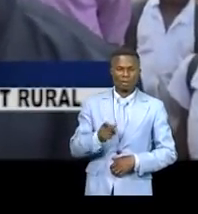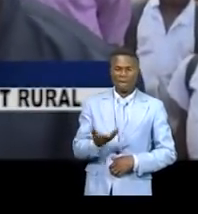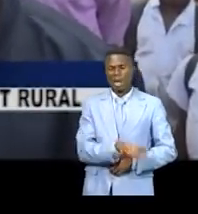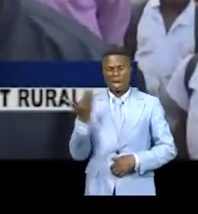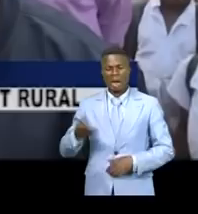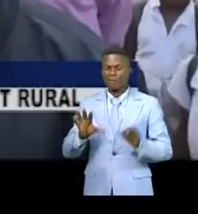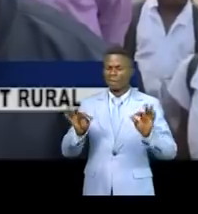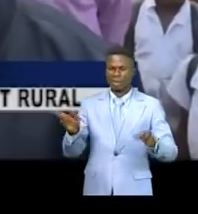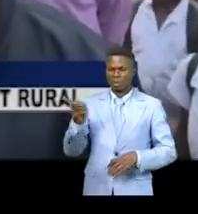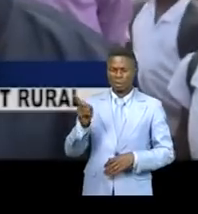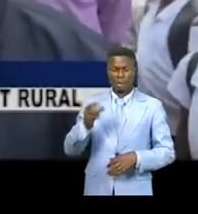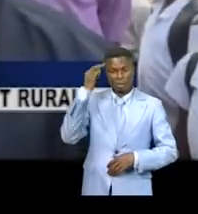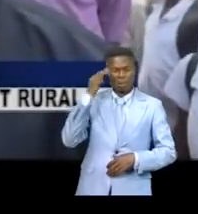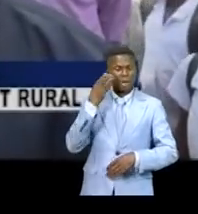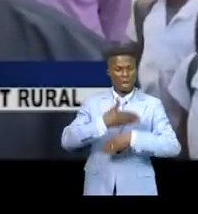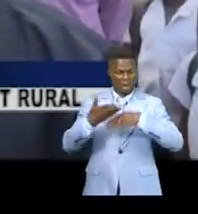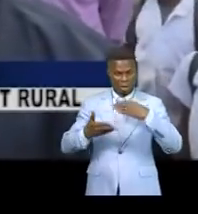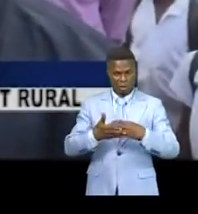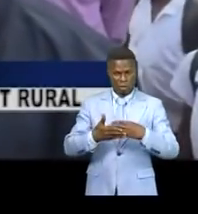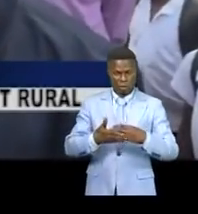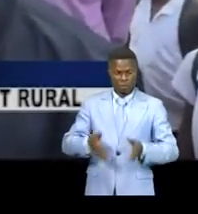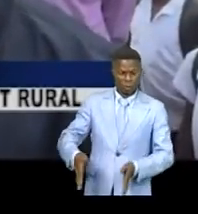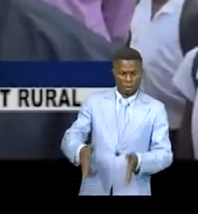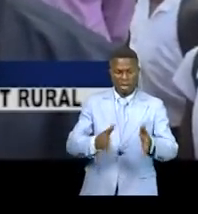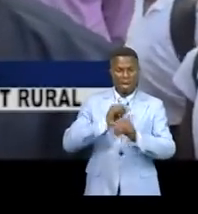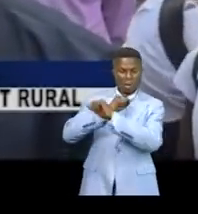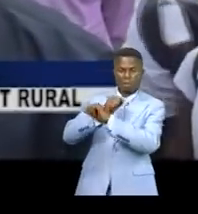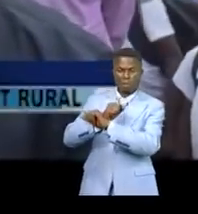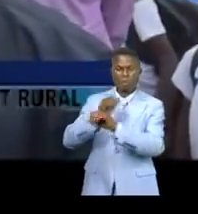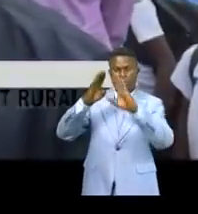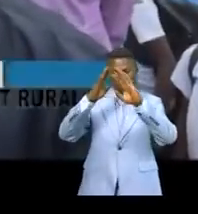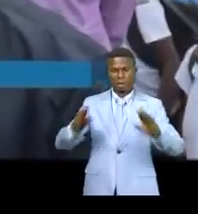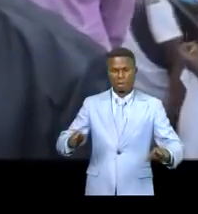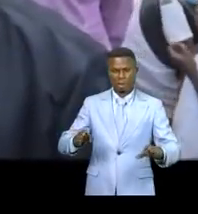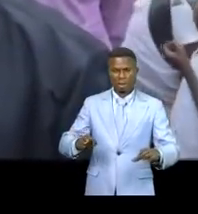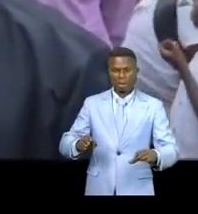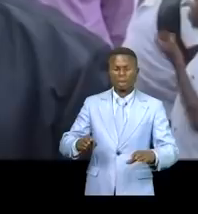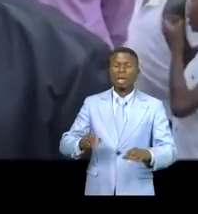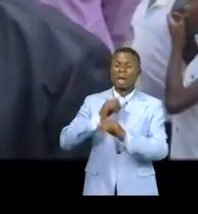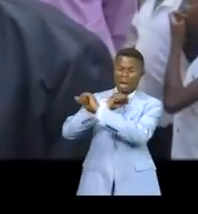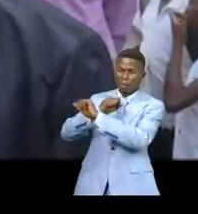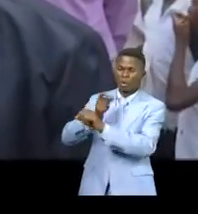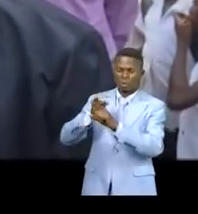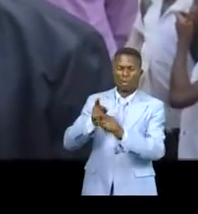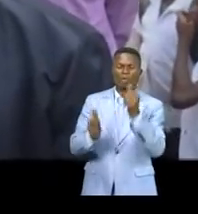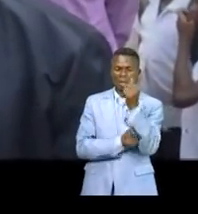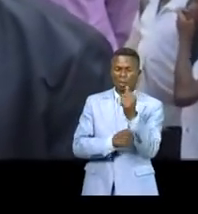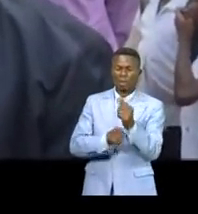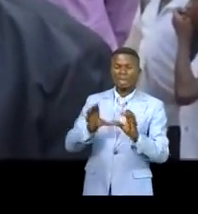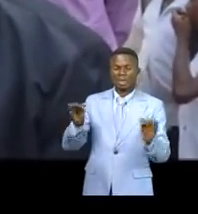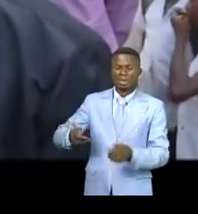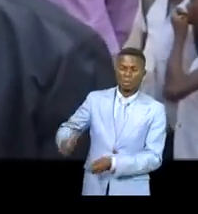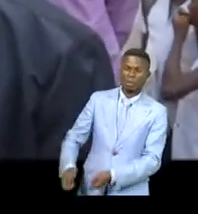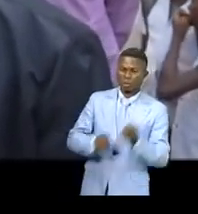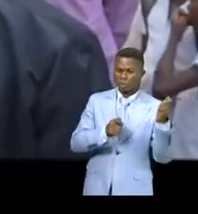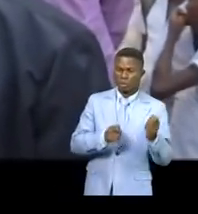Le ministère, son rôle, c'est de construire les caniveaux pour protéger les maisons. Mais la protection, c'est les tirages qui doit se